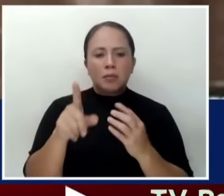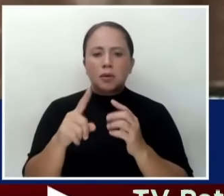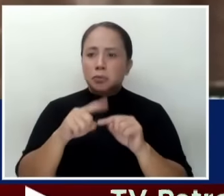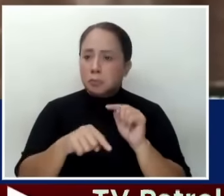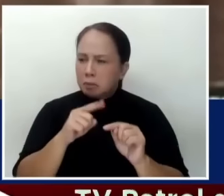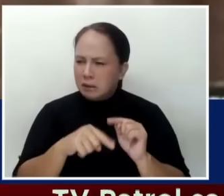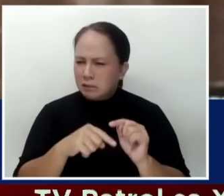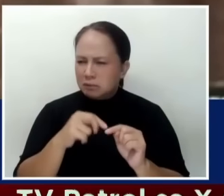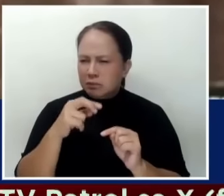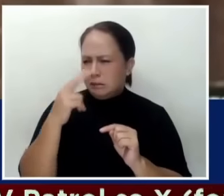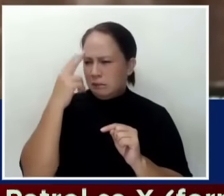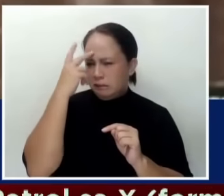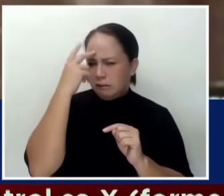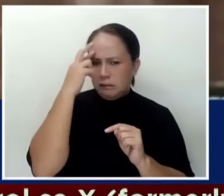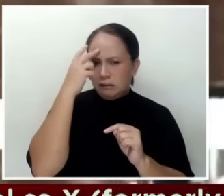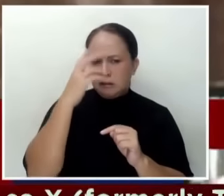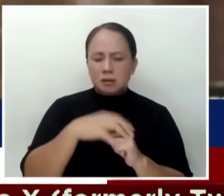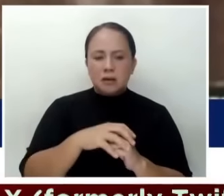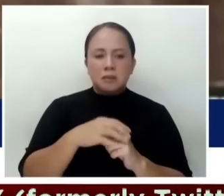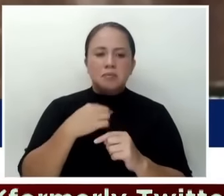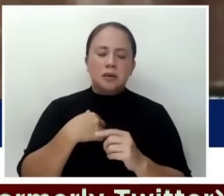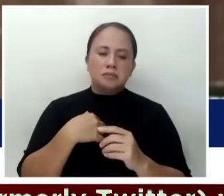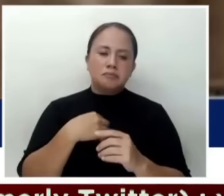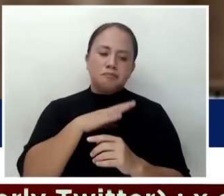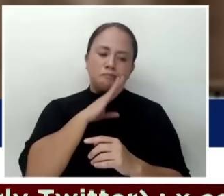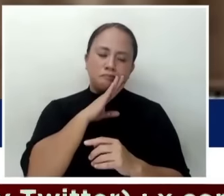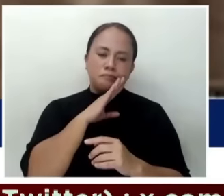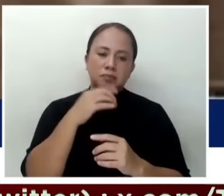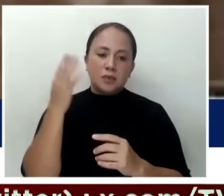magkaibigan. I'm a little dismayed to hear that she